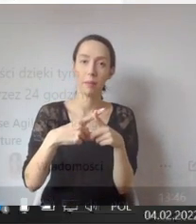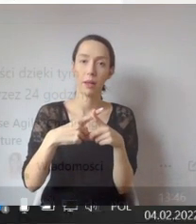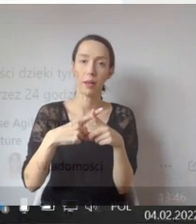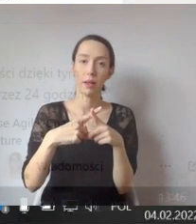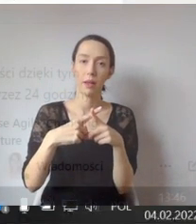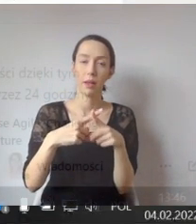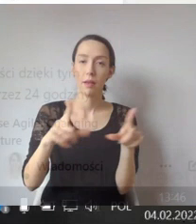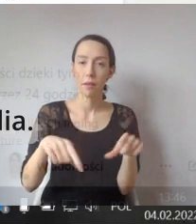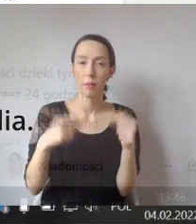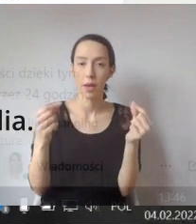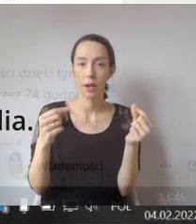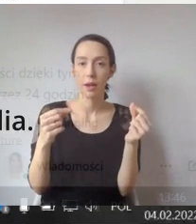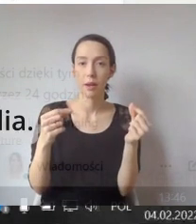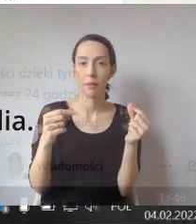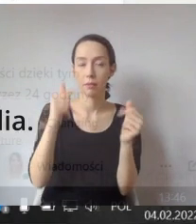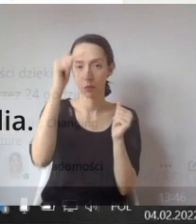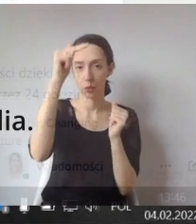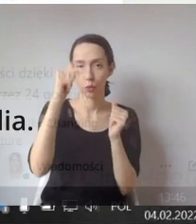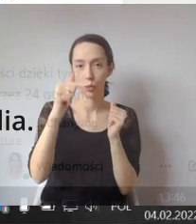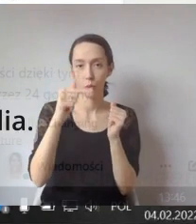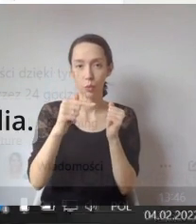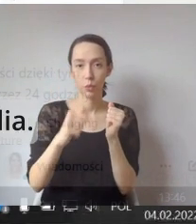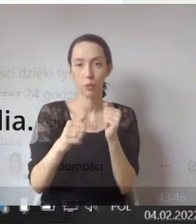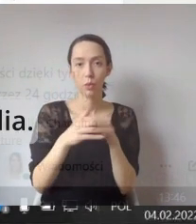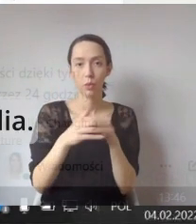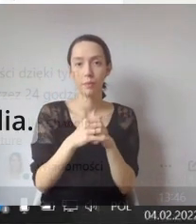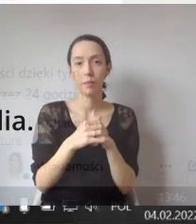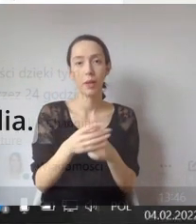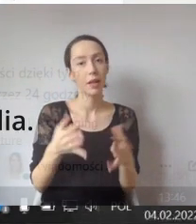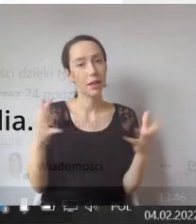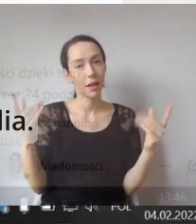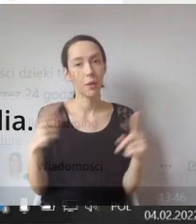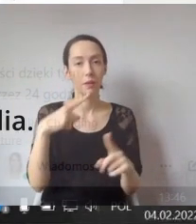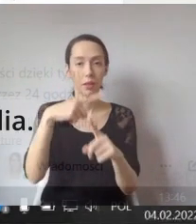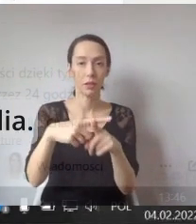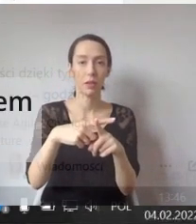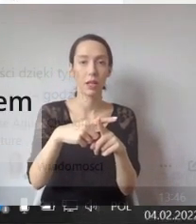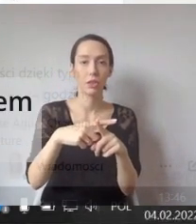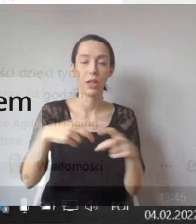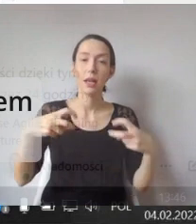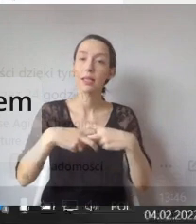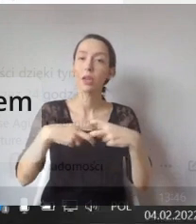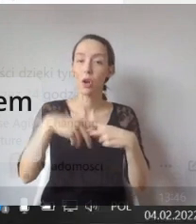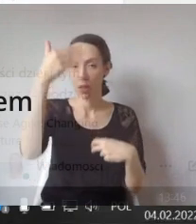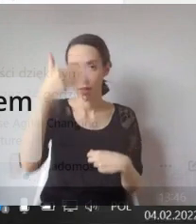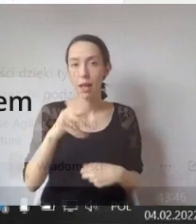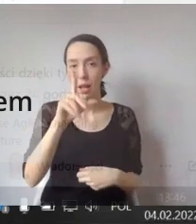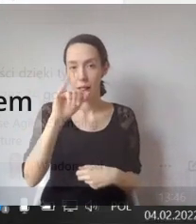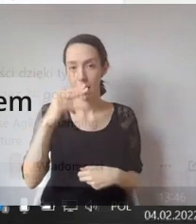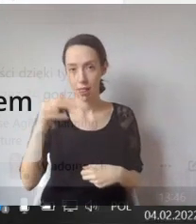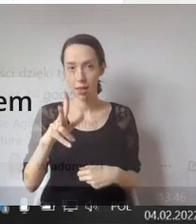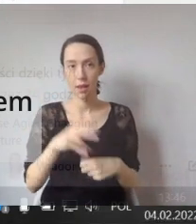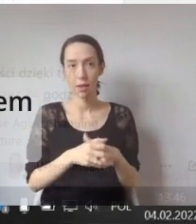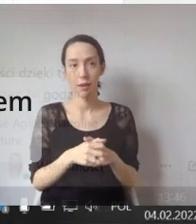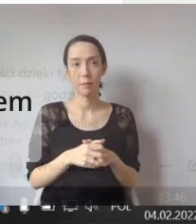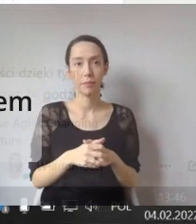i wybieramy. Czy najłatwiej jest po prostu dodać link albo dodać multimedia. Jeżeli klikamy dodaj multimedia,